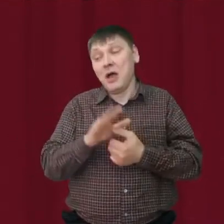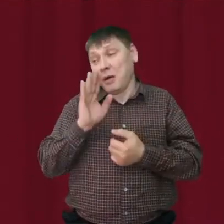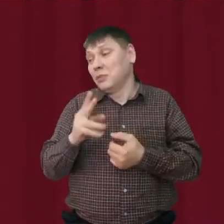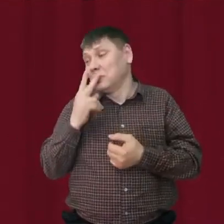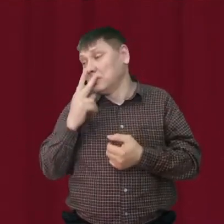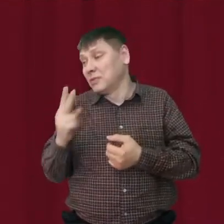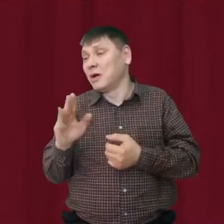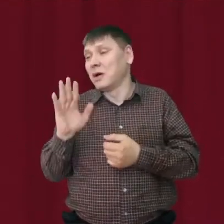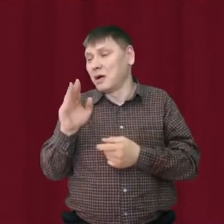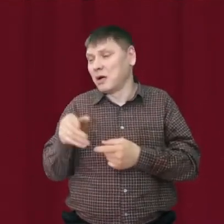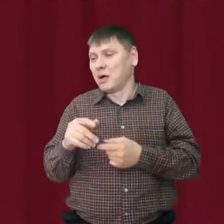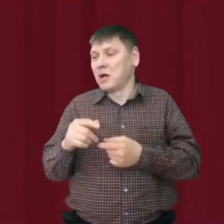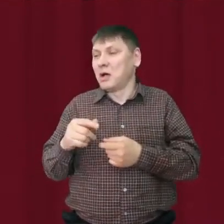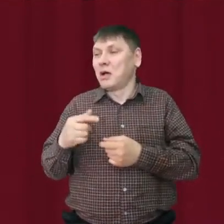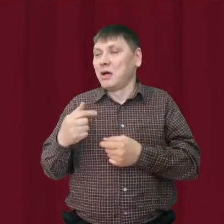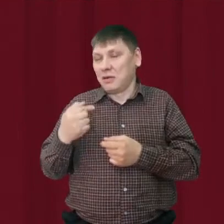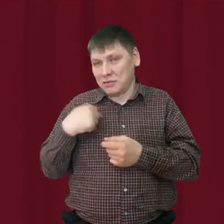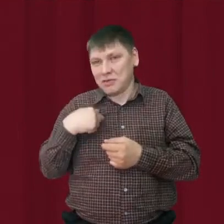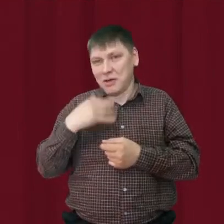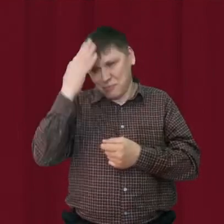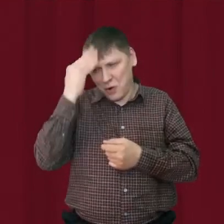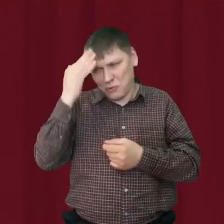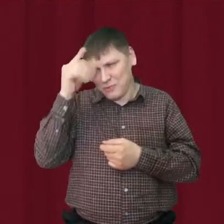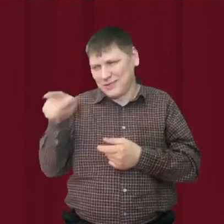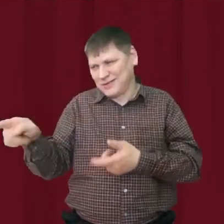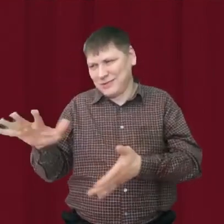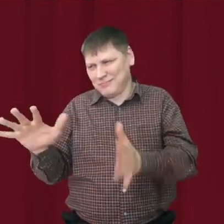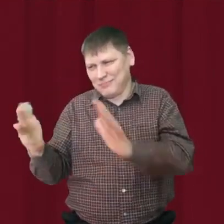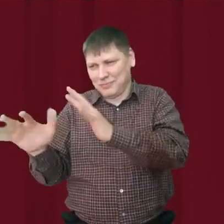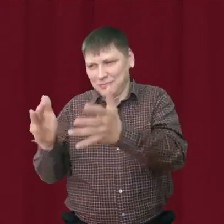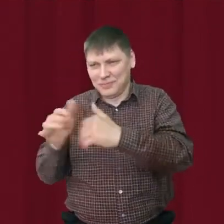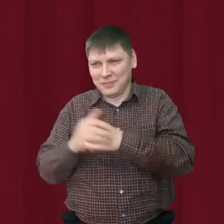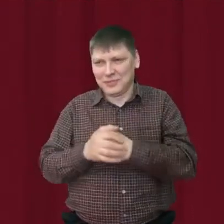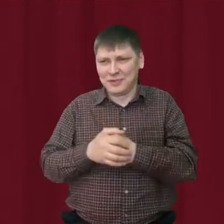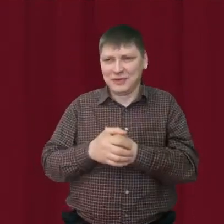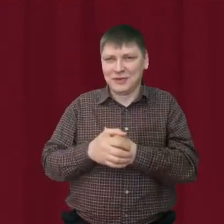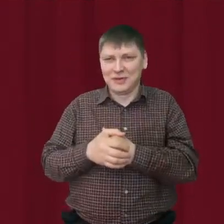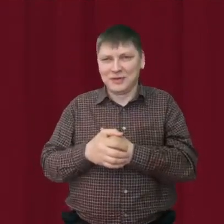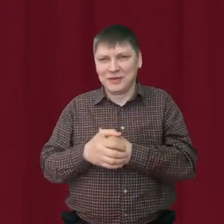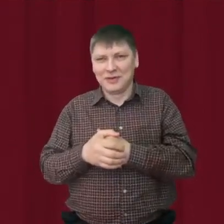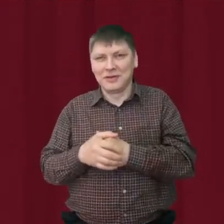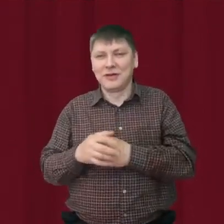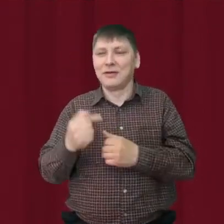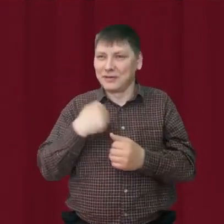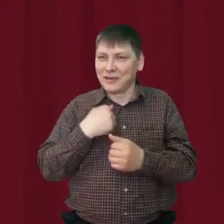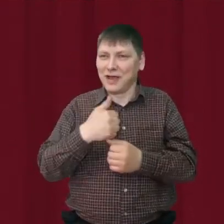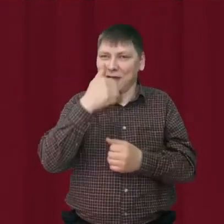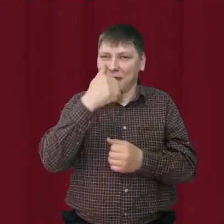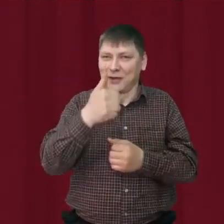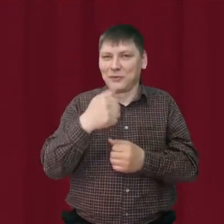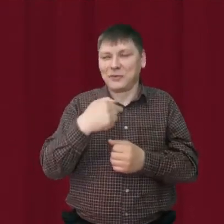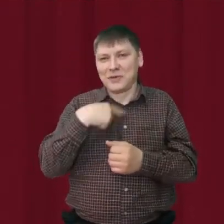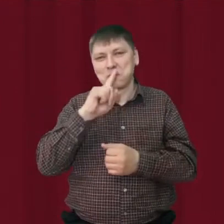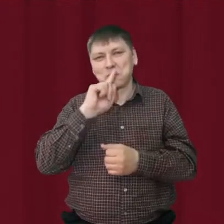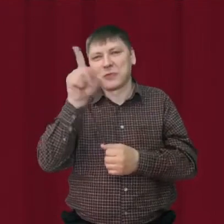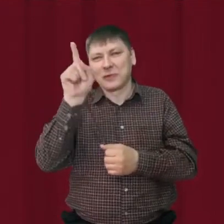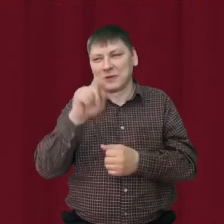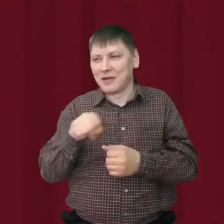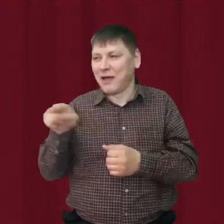другим с той точки зрения, вот я какой молодец, не то что там вы, кто же спасется, кроме меня, вот я такой вот хороший, особенный.